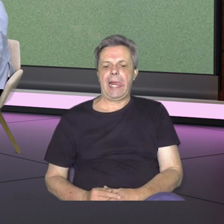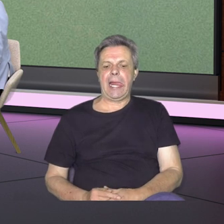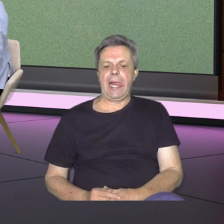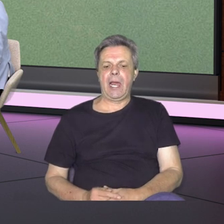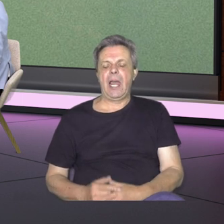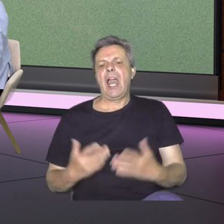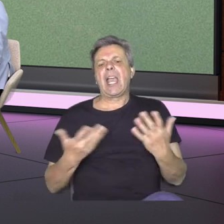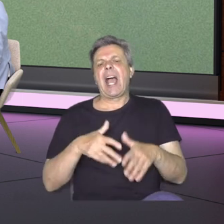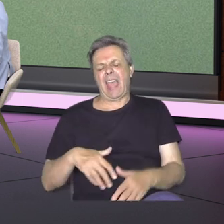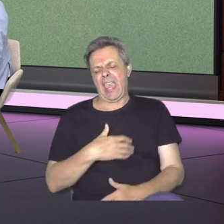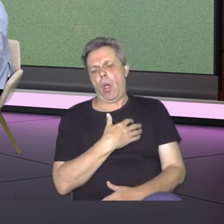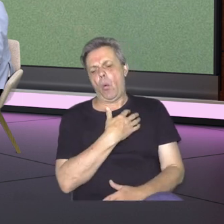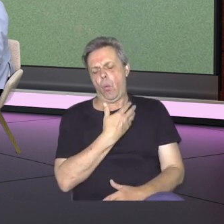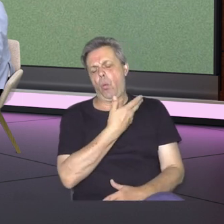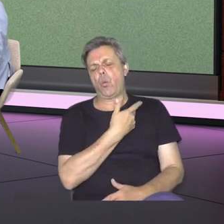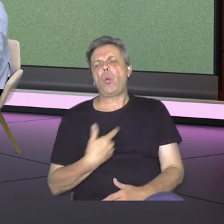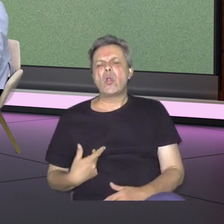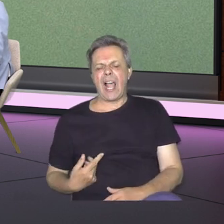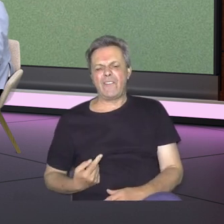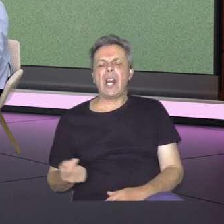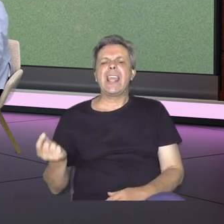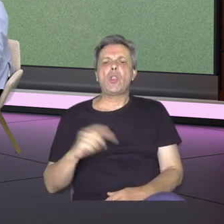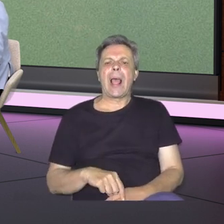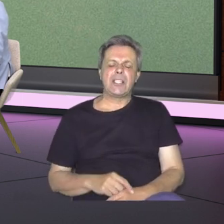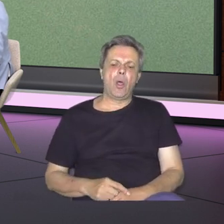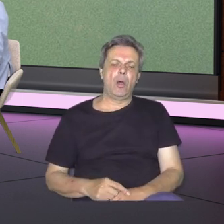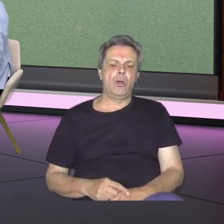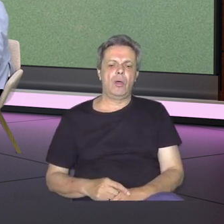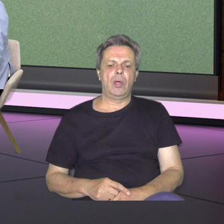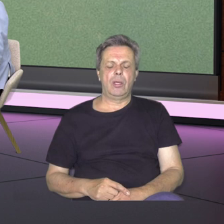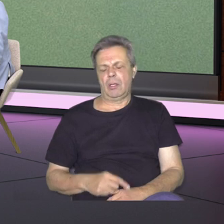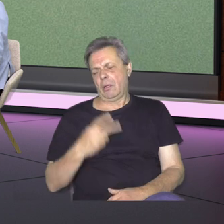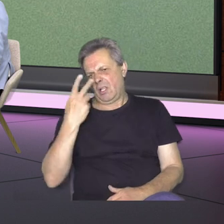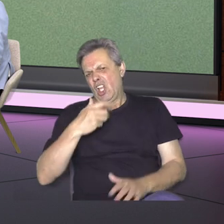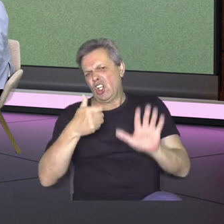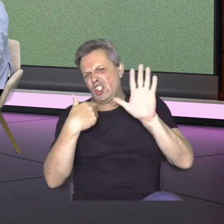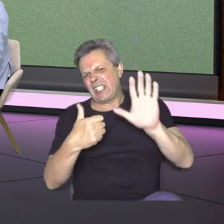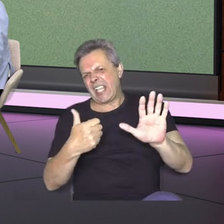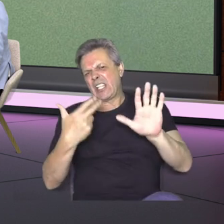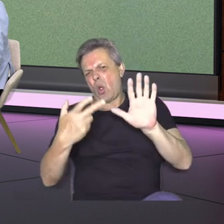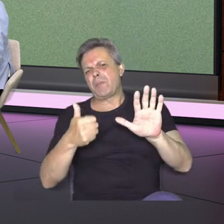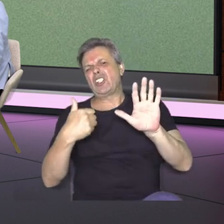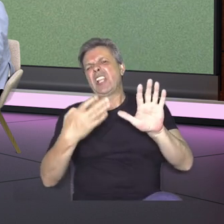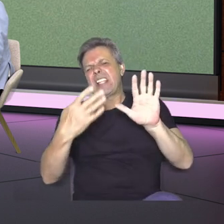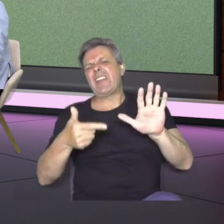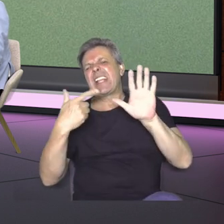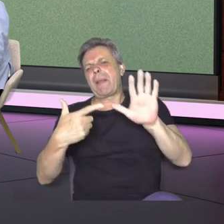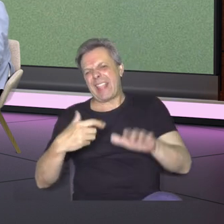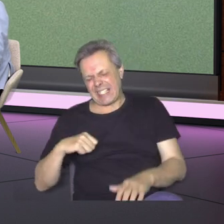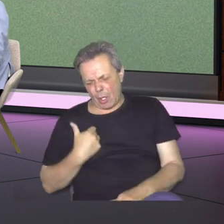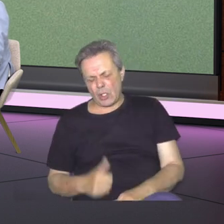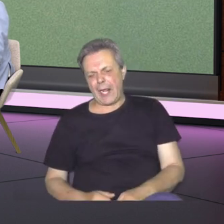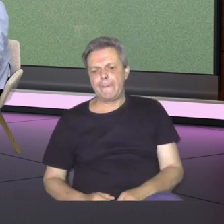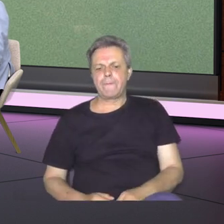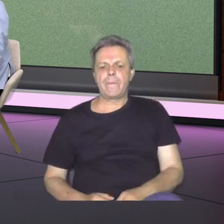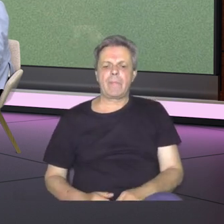Kada je u Hrvatskoj i u Jugoslaviji dolazilo, dakle 68. 69.